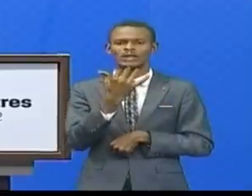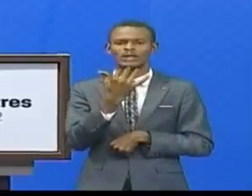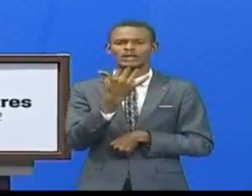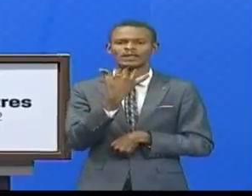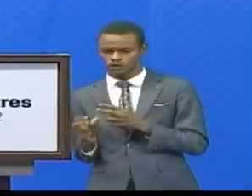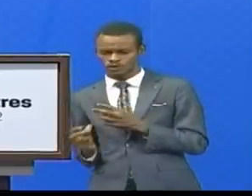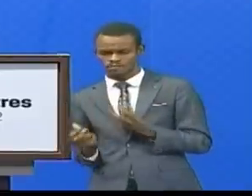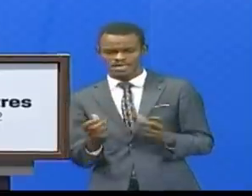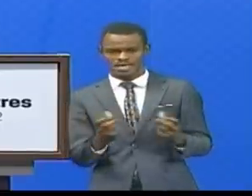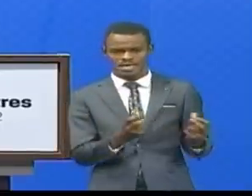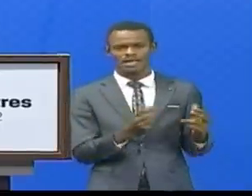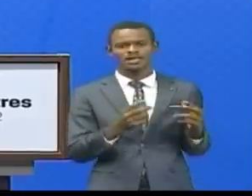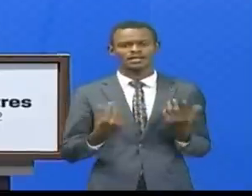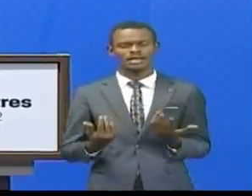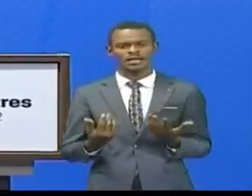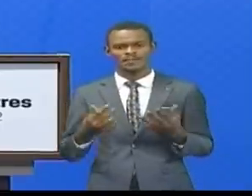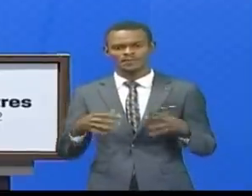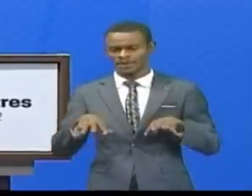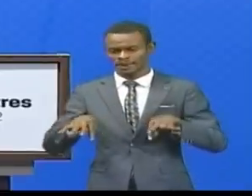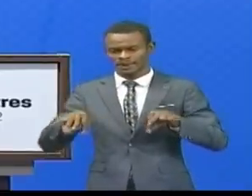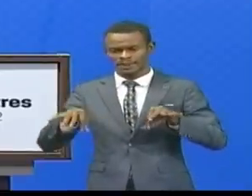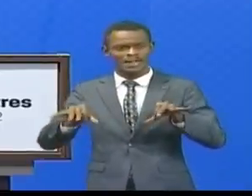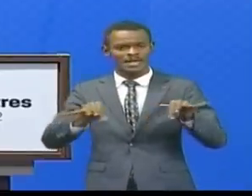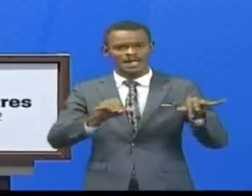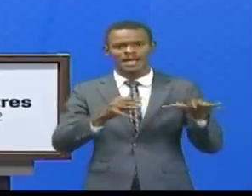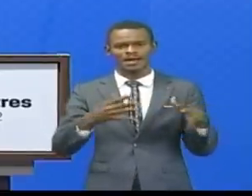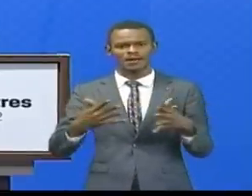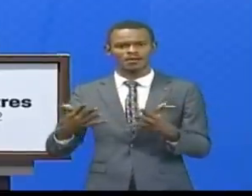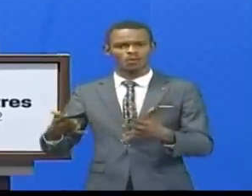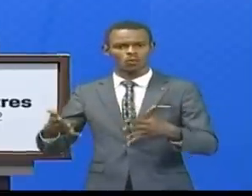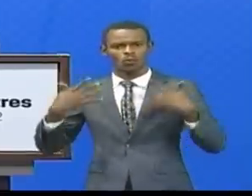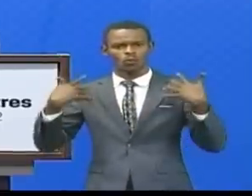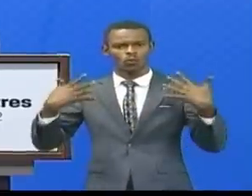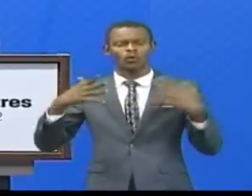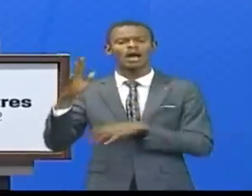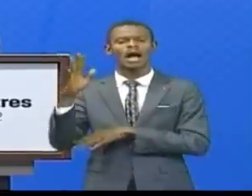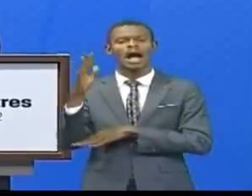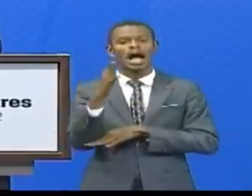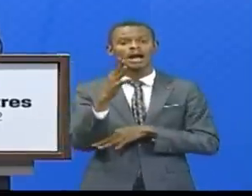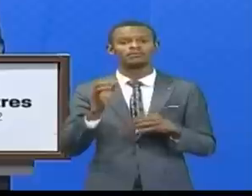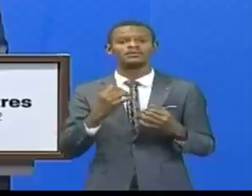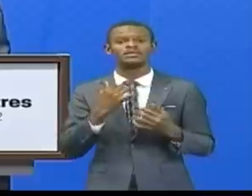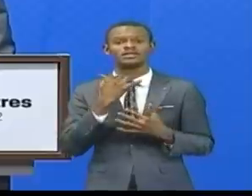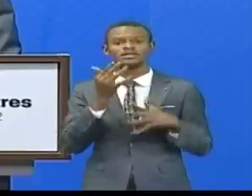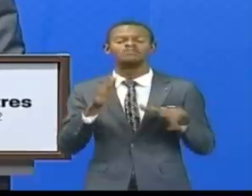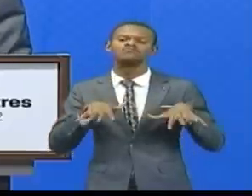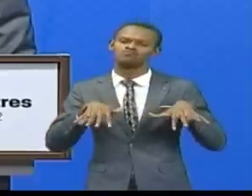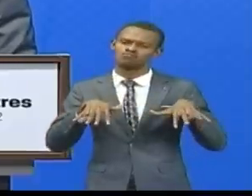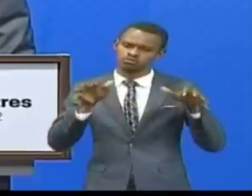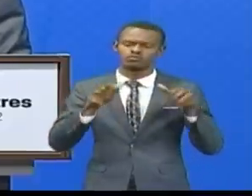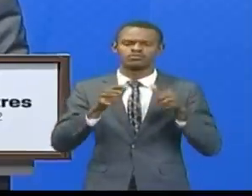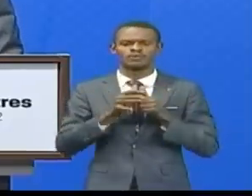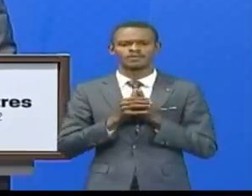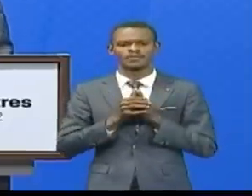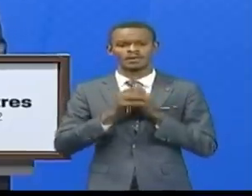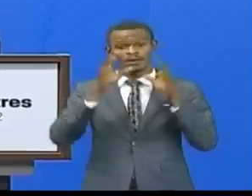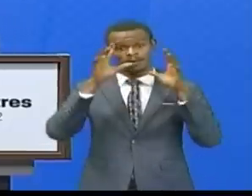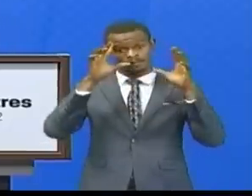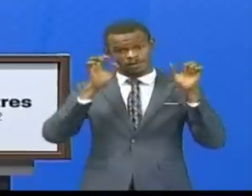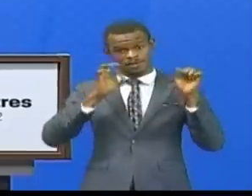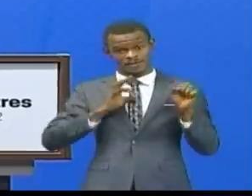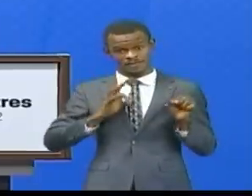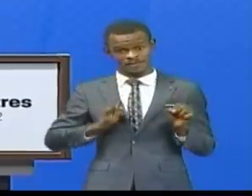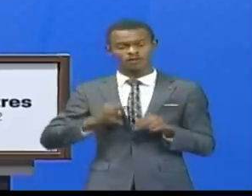Il a réservé l'essentiel de sa communication aux réponses que notre pays, en tant que pays